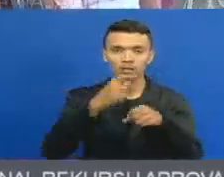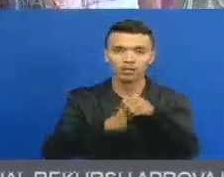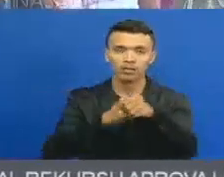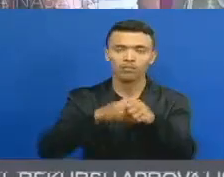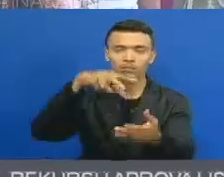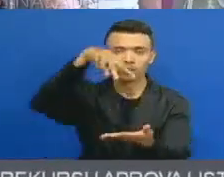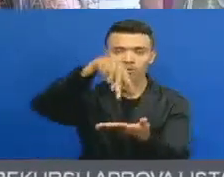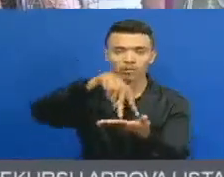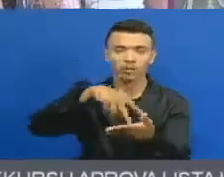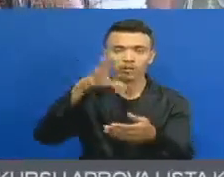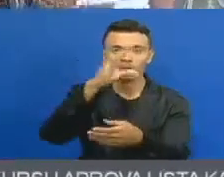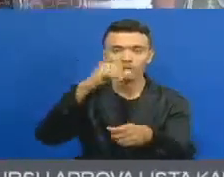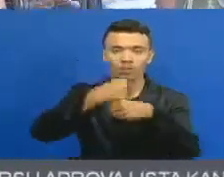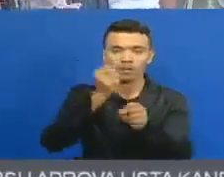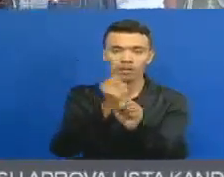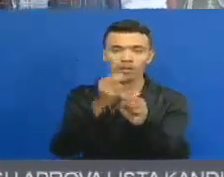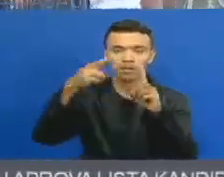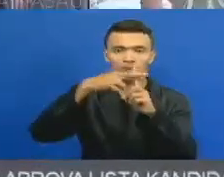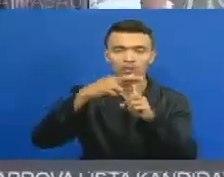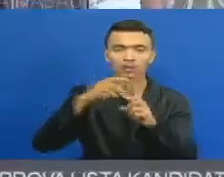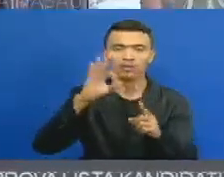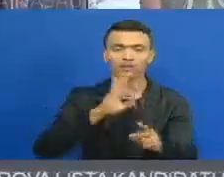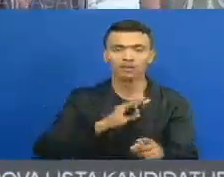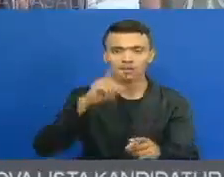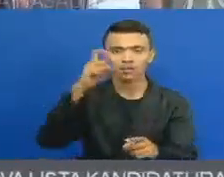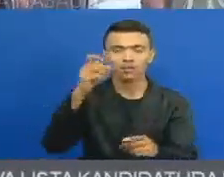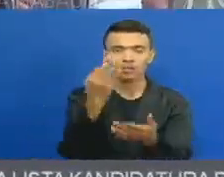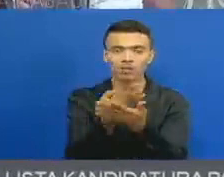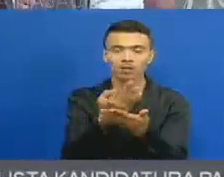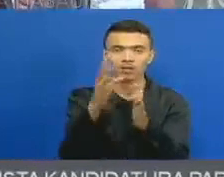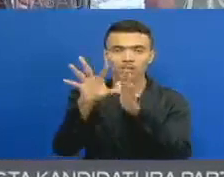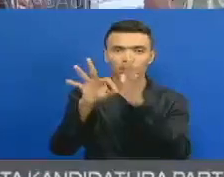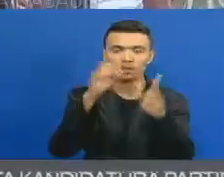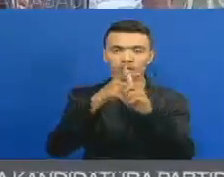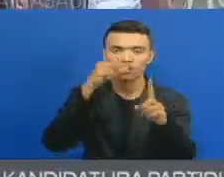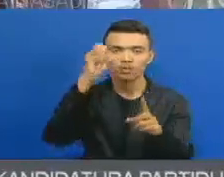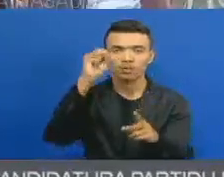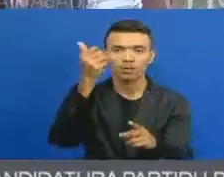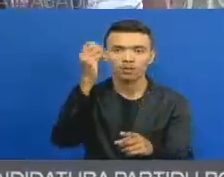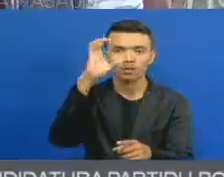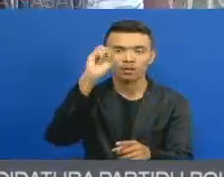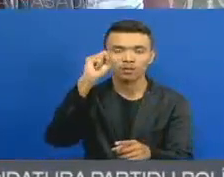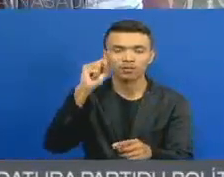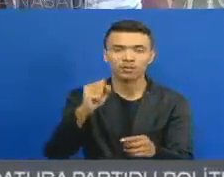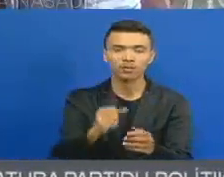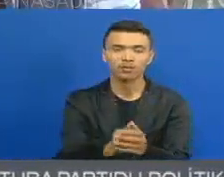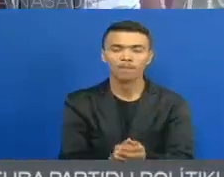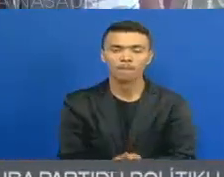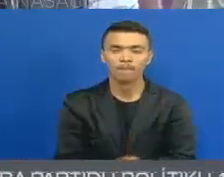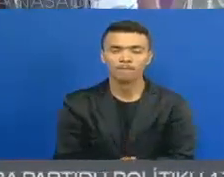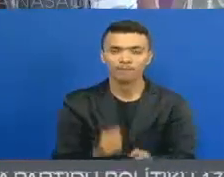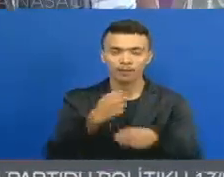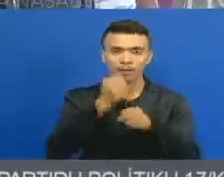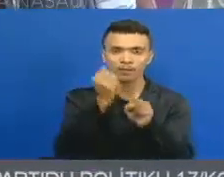hali halo monumentu a vossa avenida orçamento nebe maka mihetan husi apoio sociedade civil liliu halai bai asociação kursafu huri